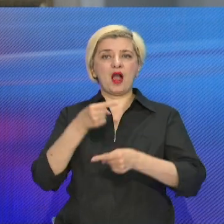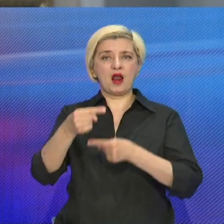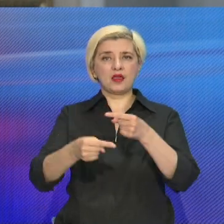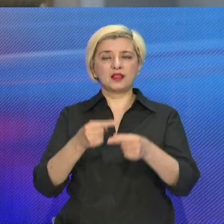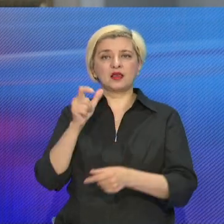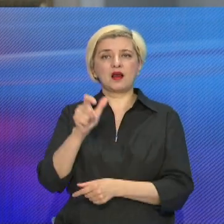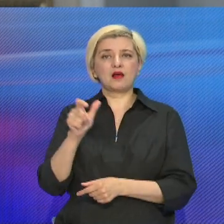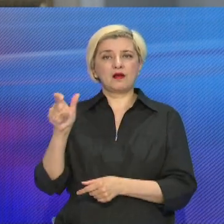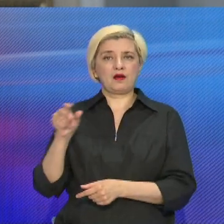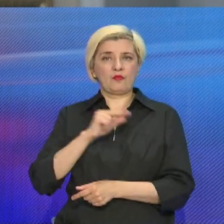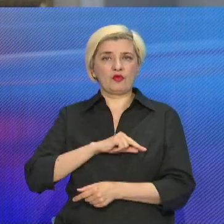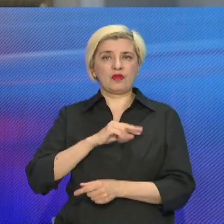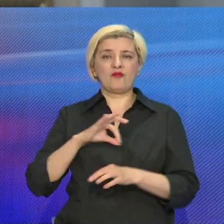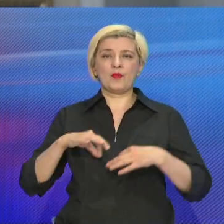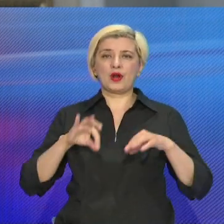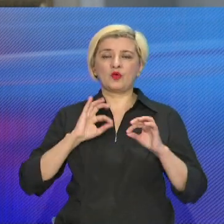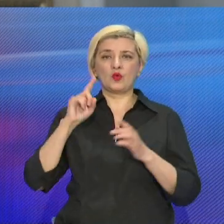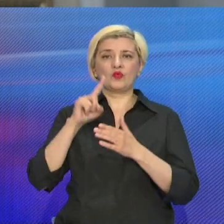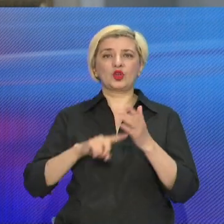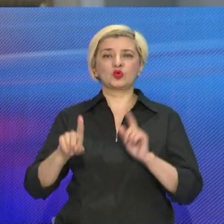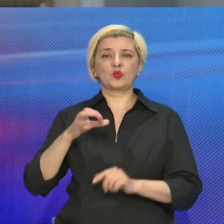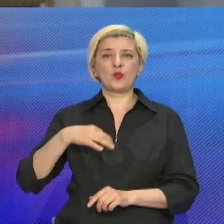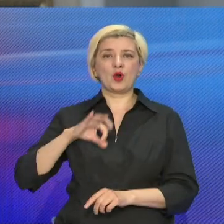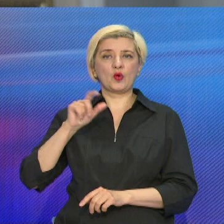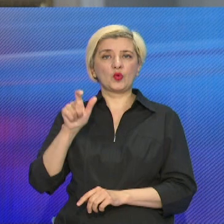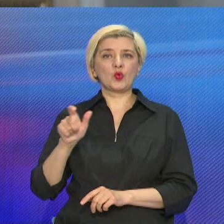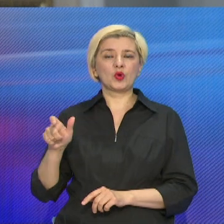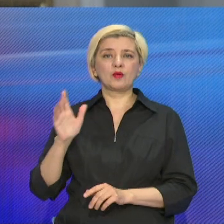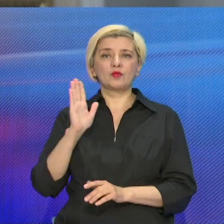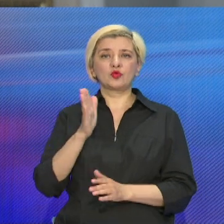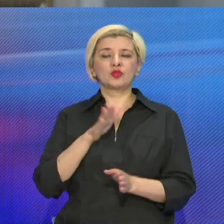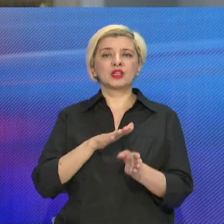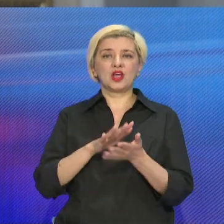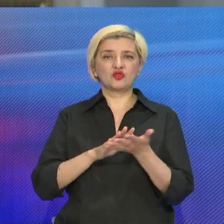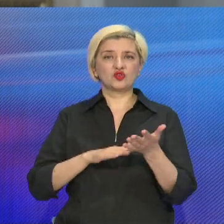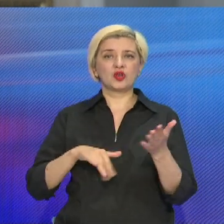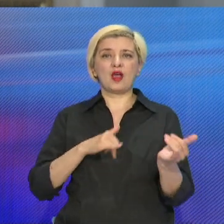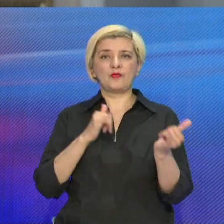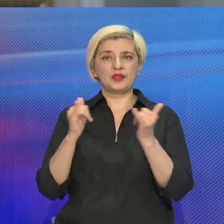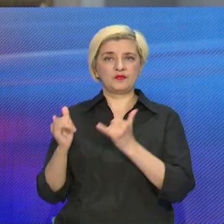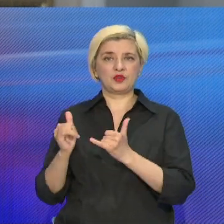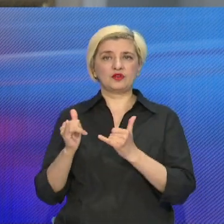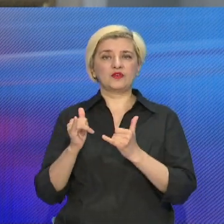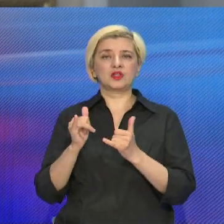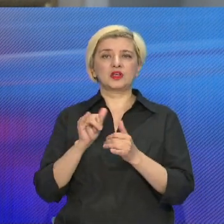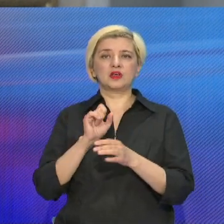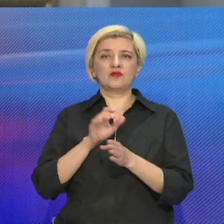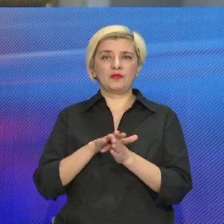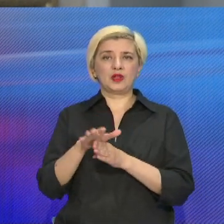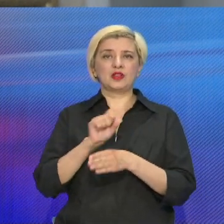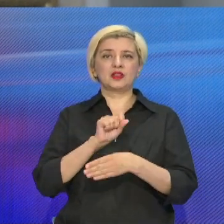что прокуроры будут и впредь гарантом эффективного решения задач по обеспечению законодательности и